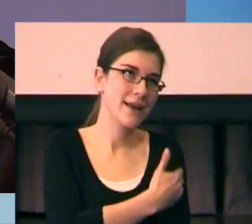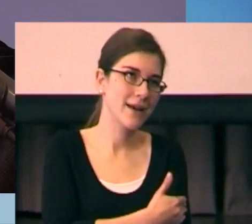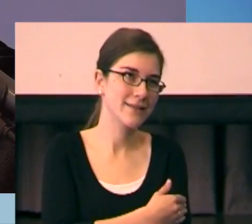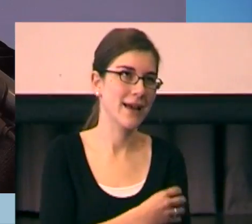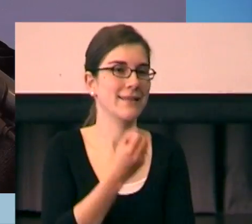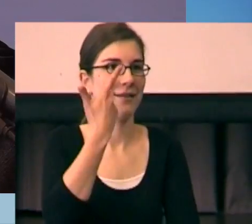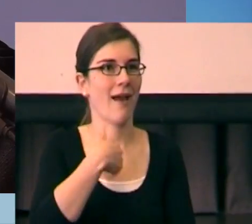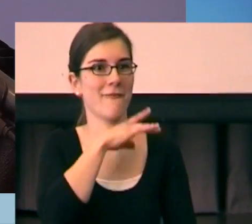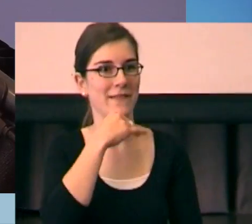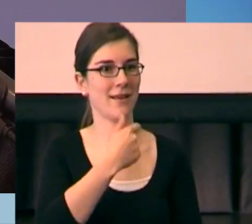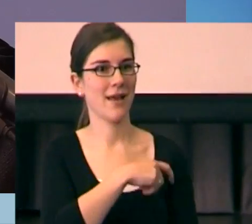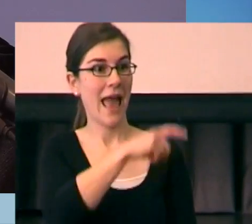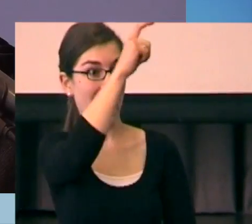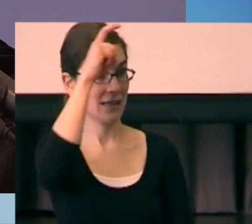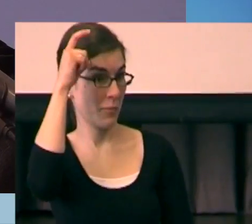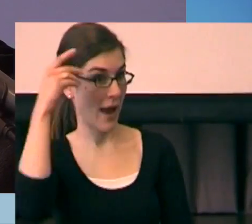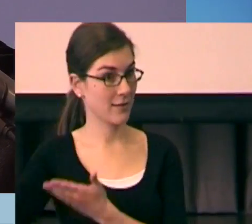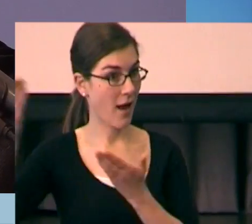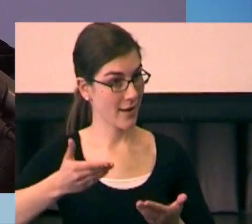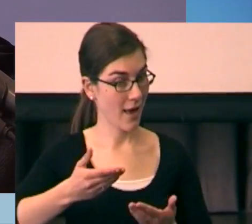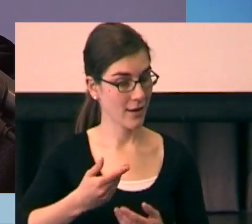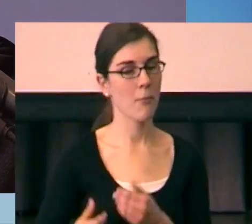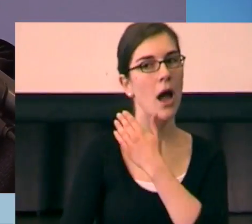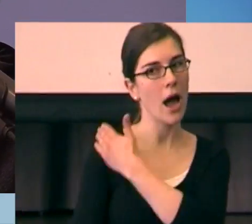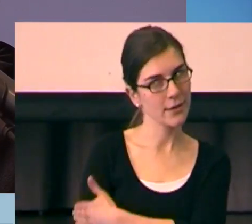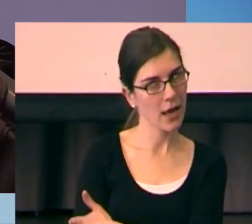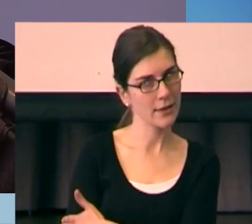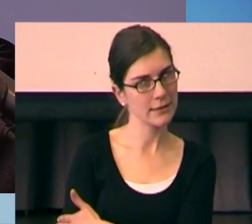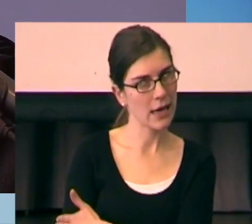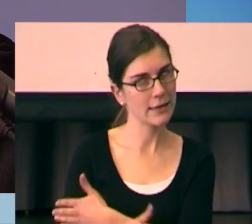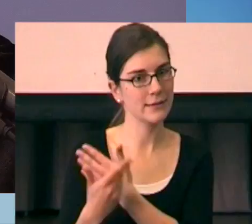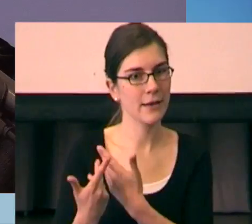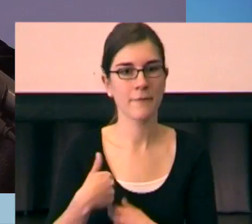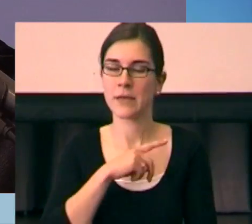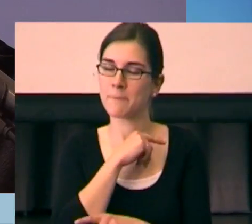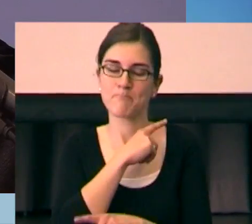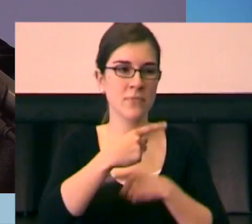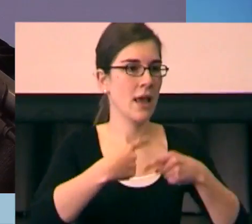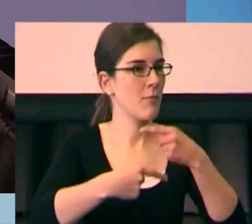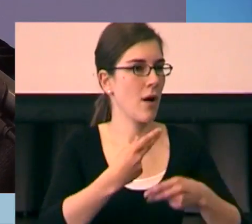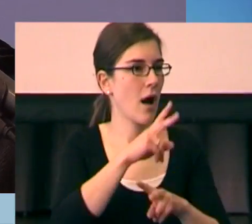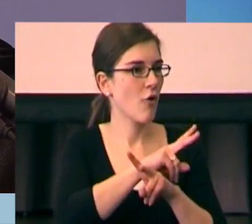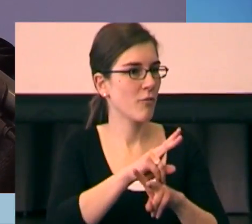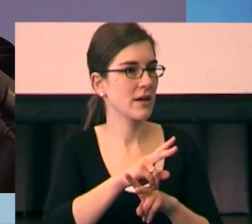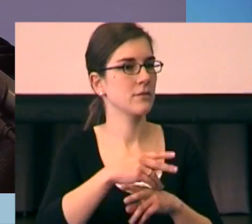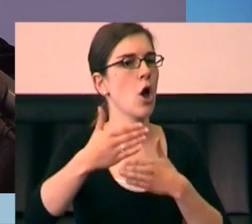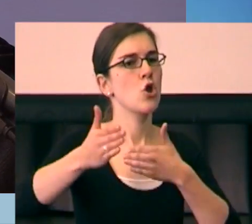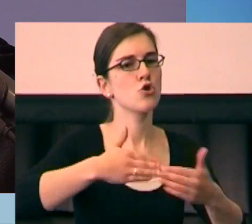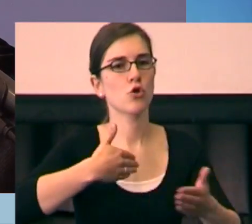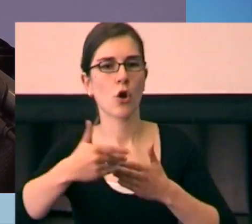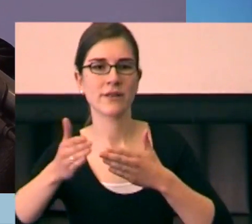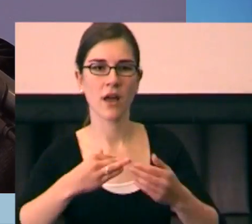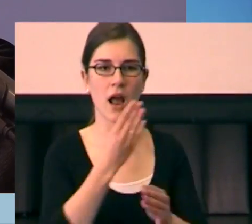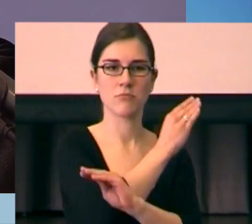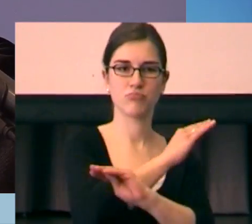Experten unserer Region Kassel, aber auch daran, dass wir darauf achten, dass neutral und unabhängig